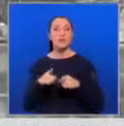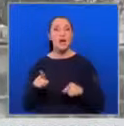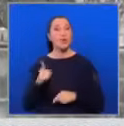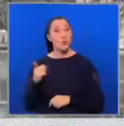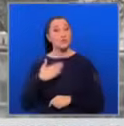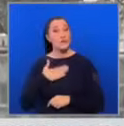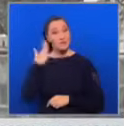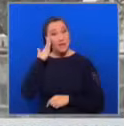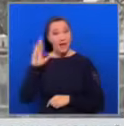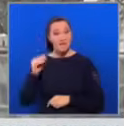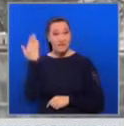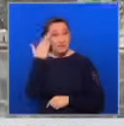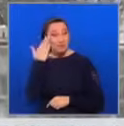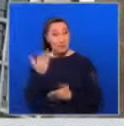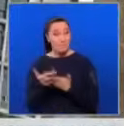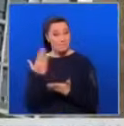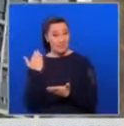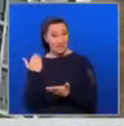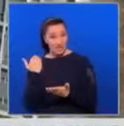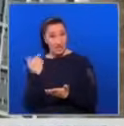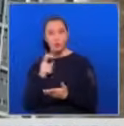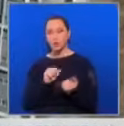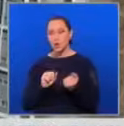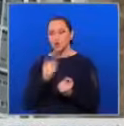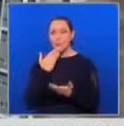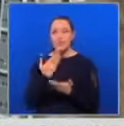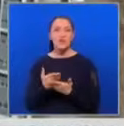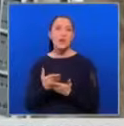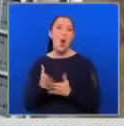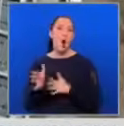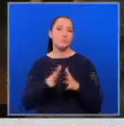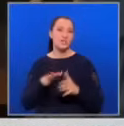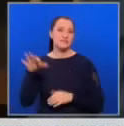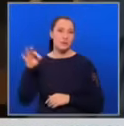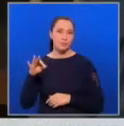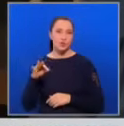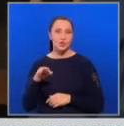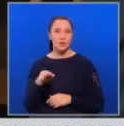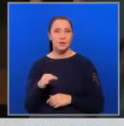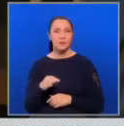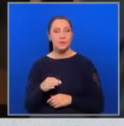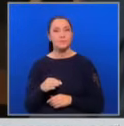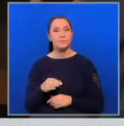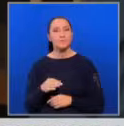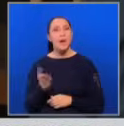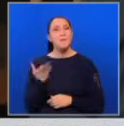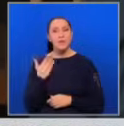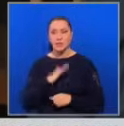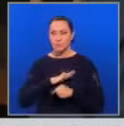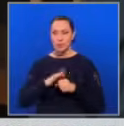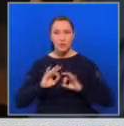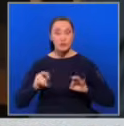от своя страна казва че виновни са предшествениците му които късно са обявили обществената поръчка беж пределно ясно че тази